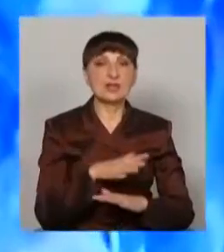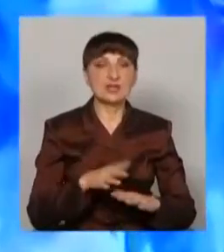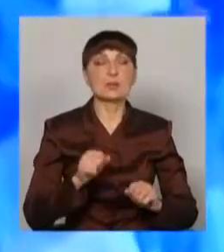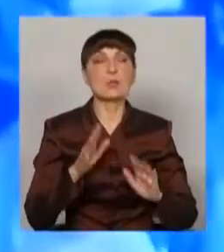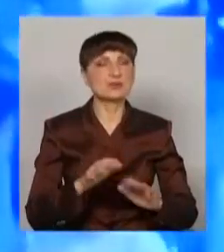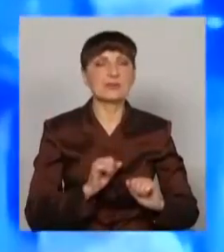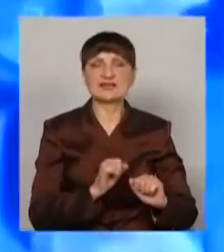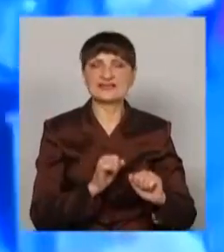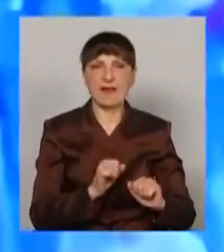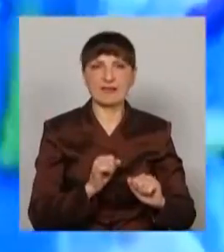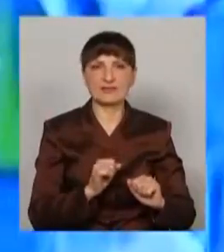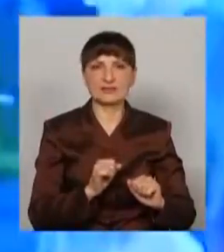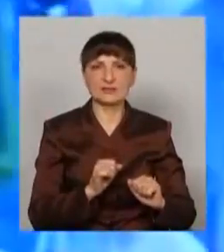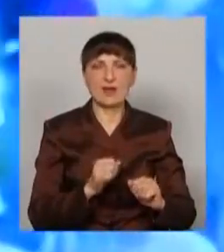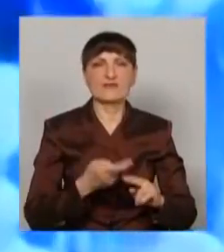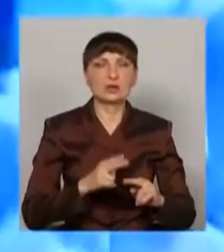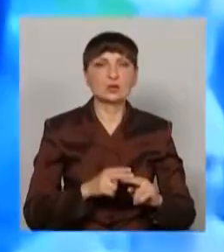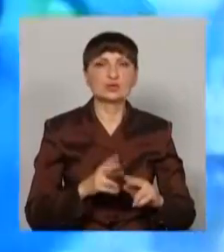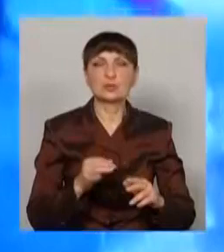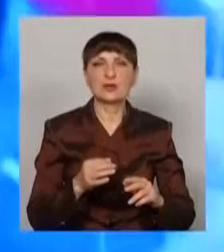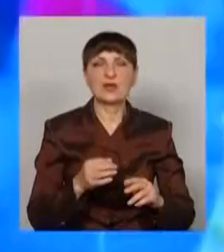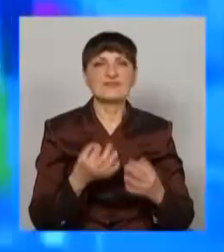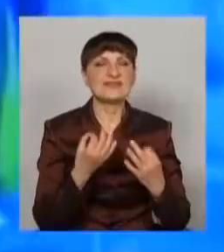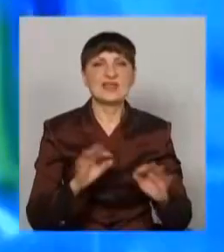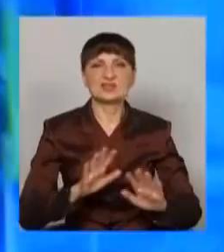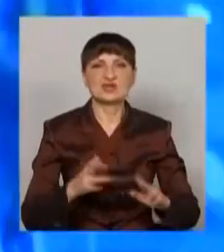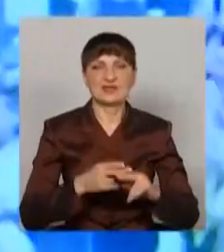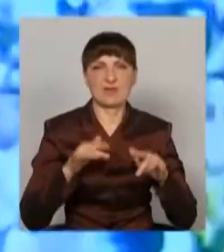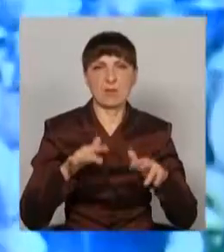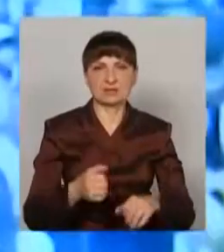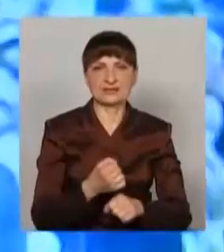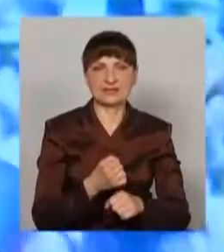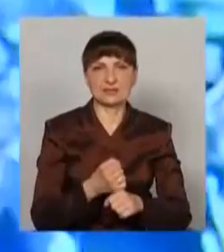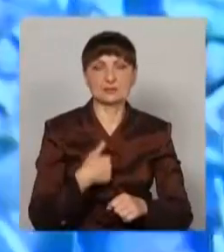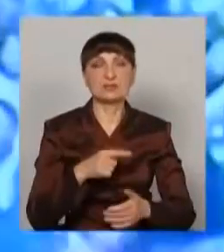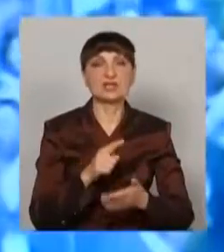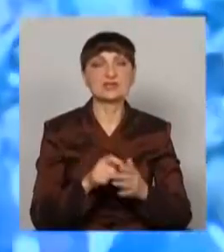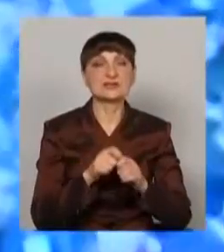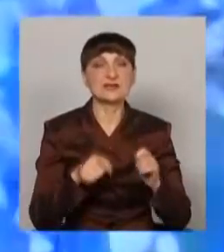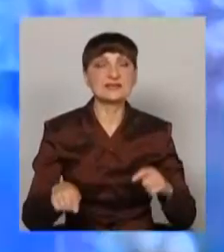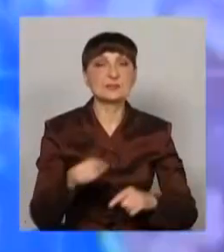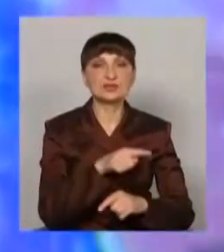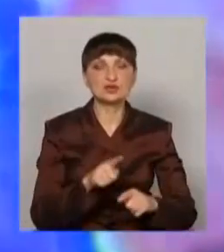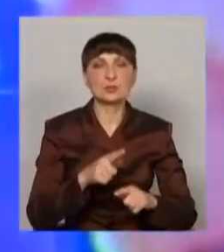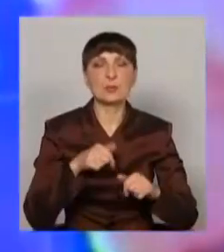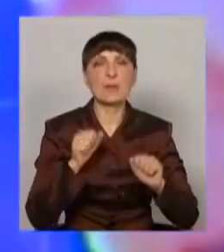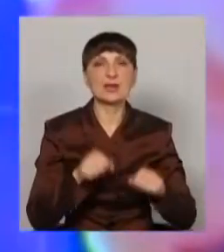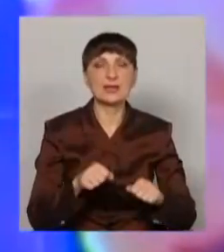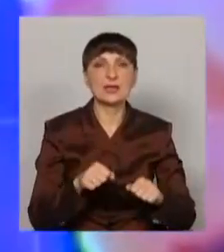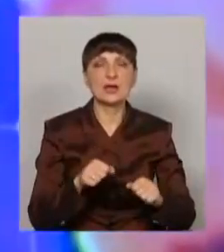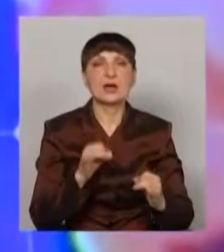будем отстаивать такие интересы, в которых, чтобы недозволительно такие методы применялись. И мы должны как раз создавать те площадки, чтобы мы могли достучаться